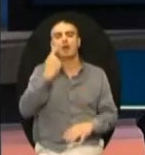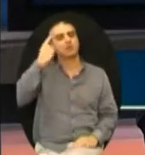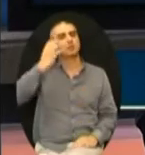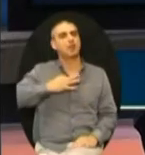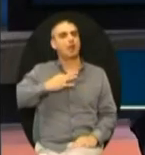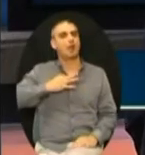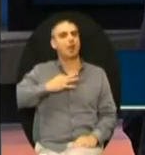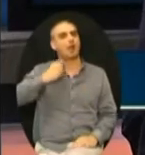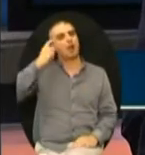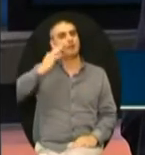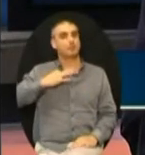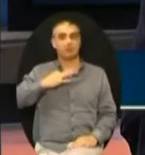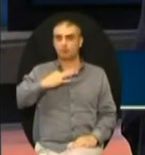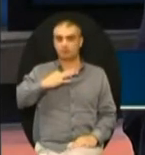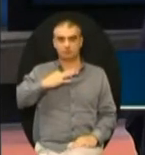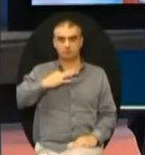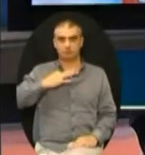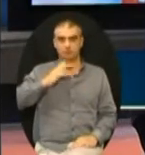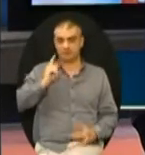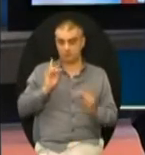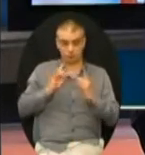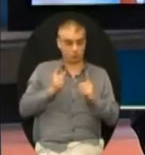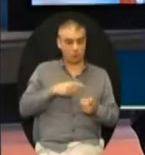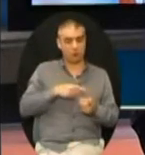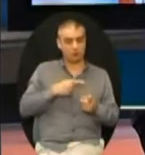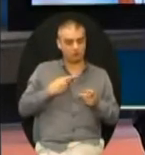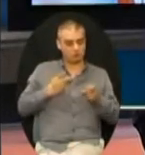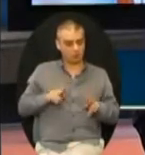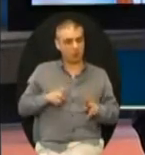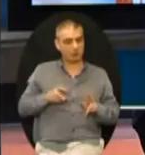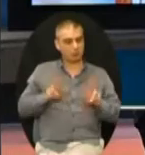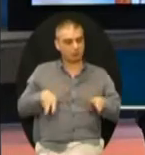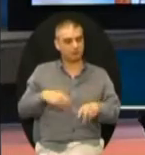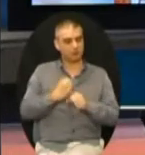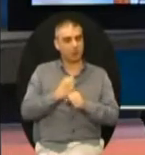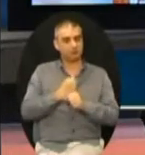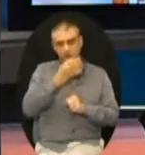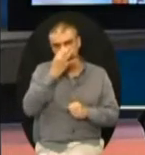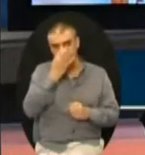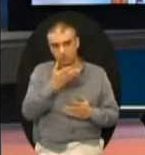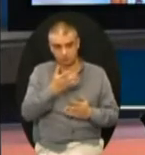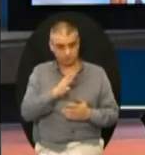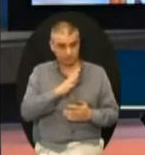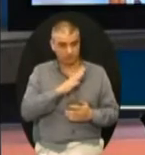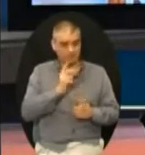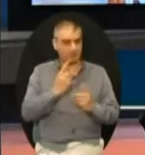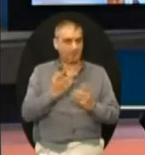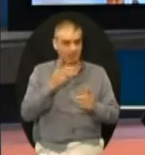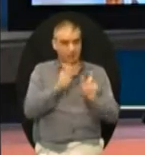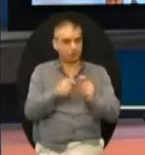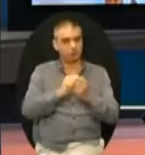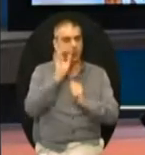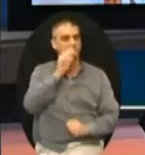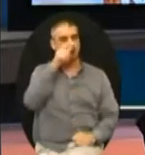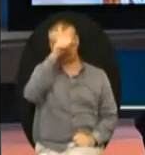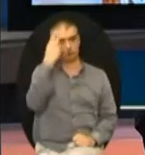דעה, עמדה. אבל אל מול היכולת והפוטנציאל לייצר סכנות לפתחם של אנשים, או לפגוע